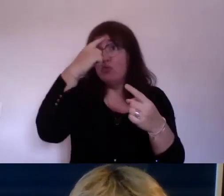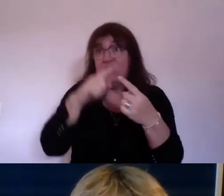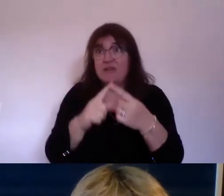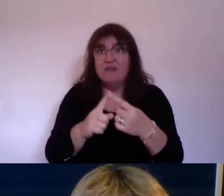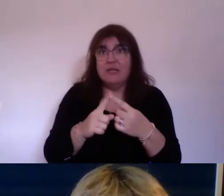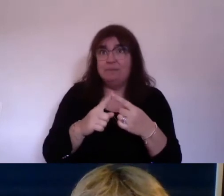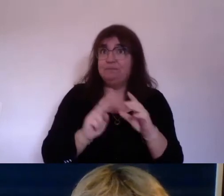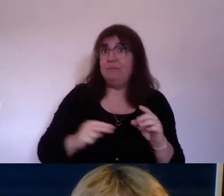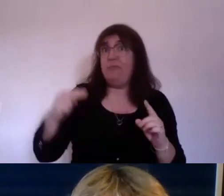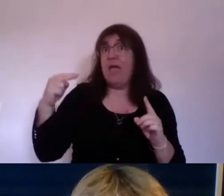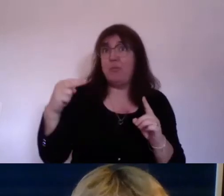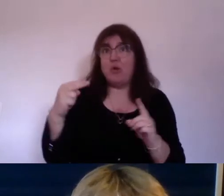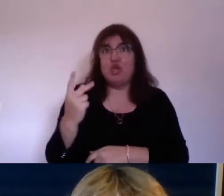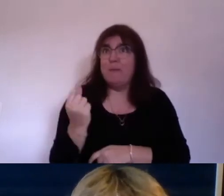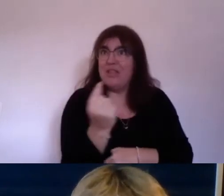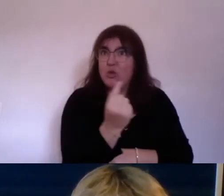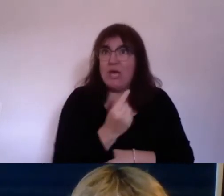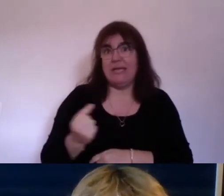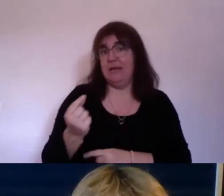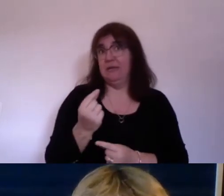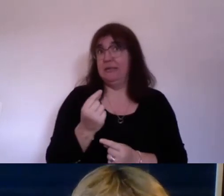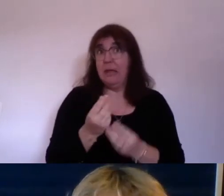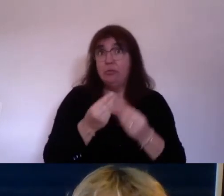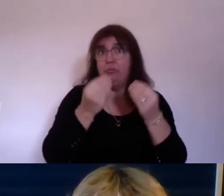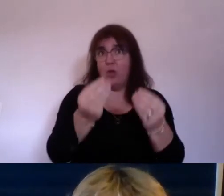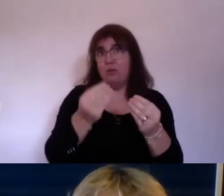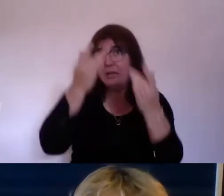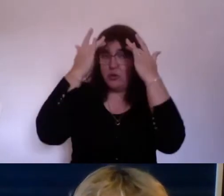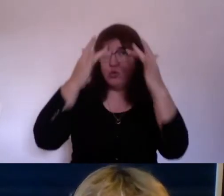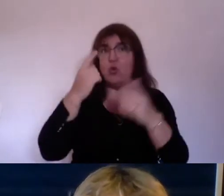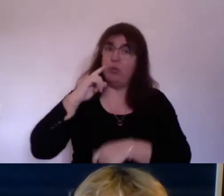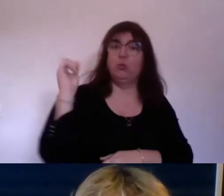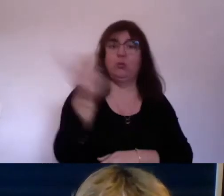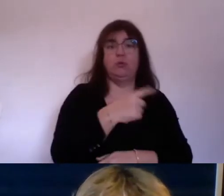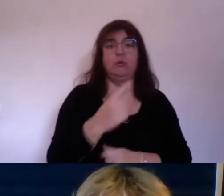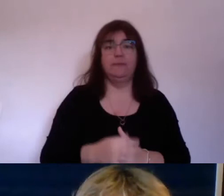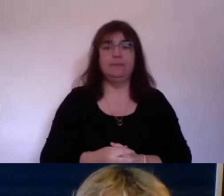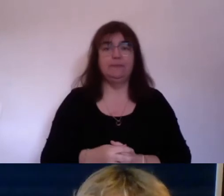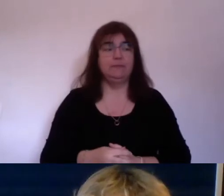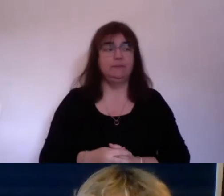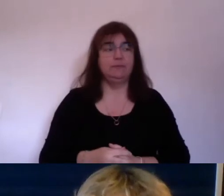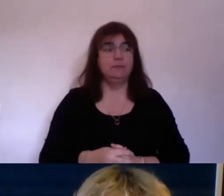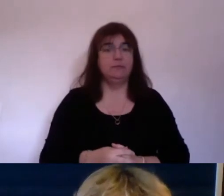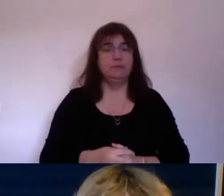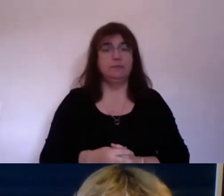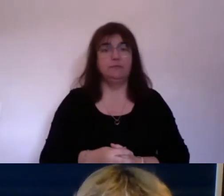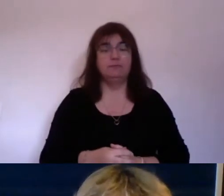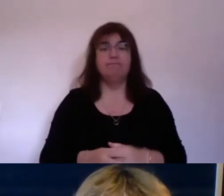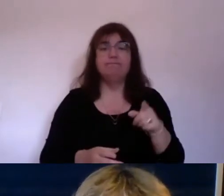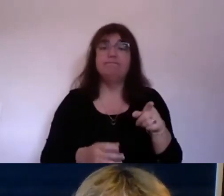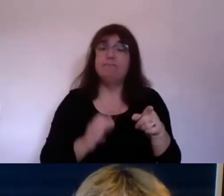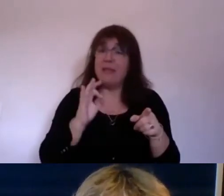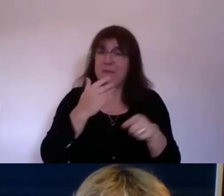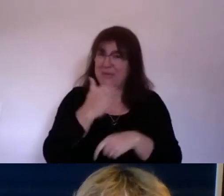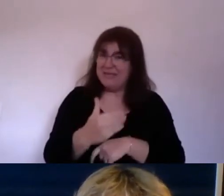de citoyens puissent bénéficier de la culture. Voilà. Oui. Merci. Merci à vous surtout. Et la culture, précisément,